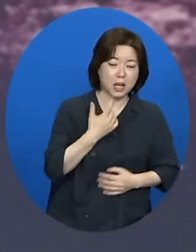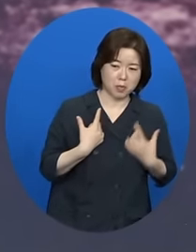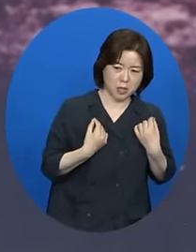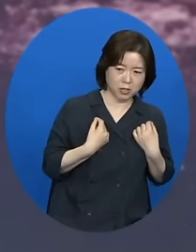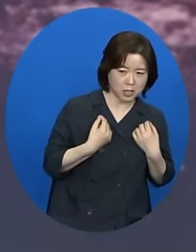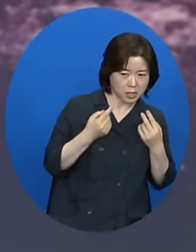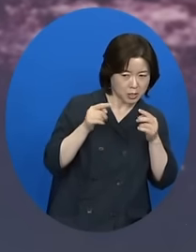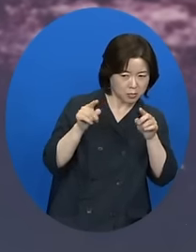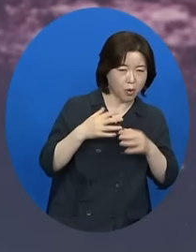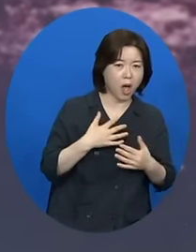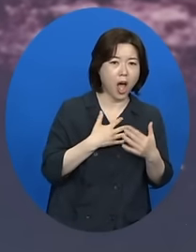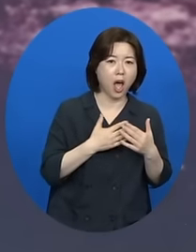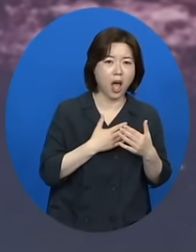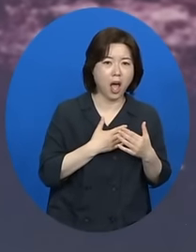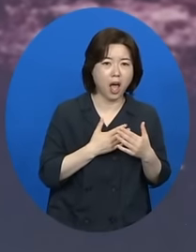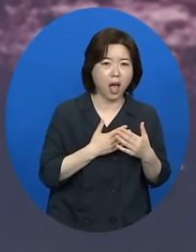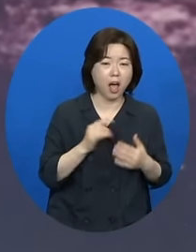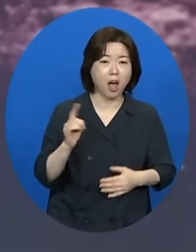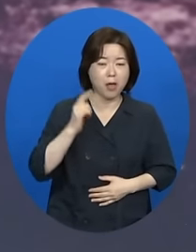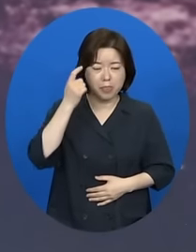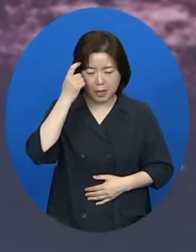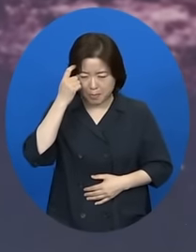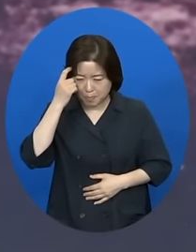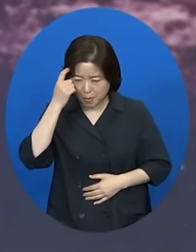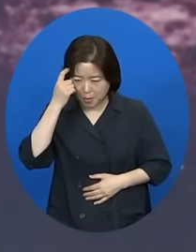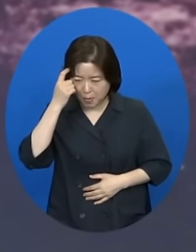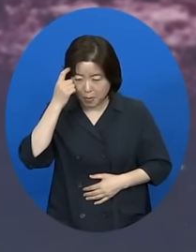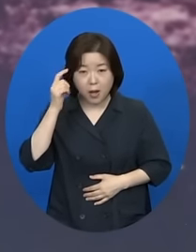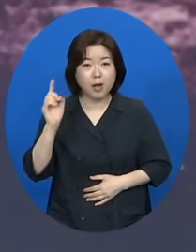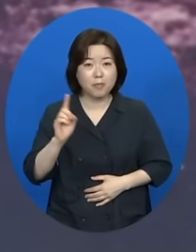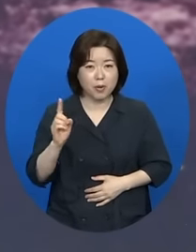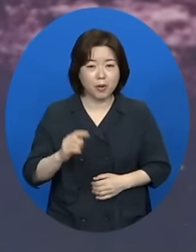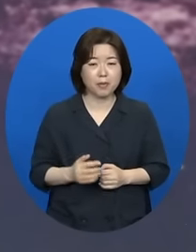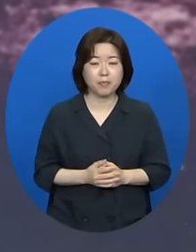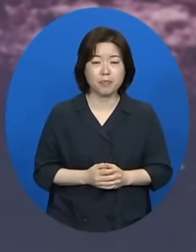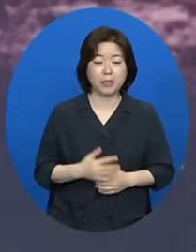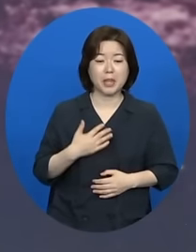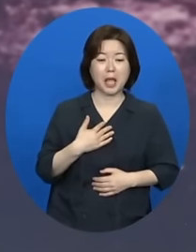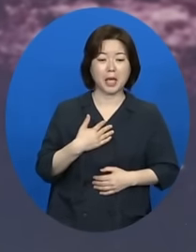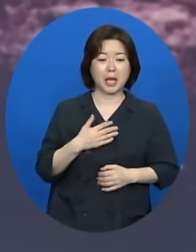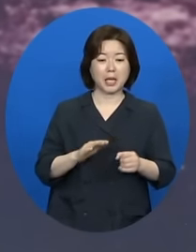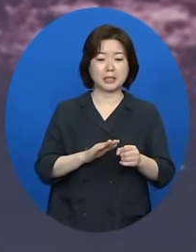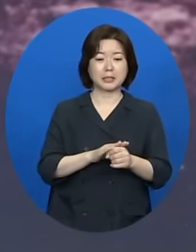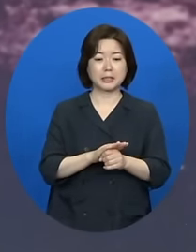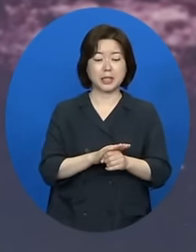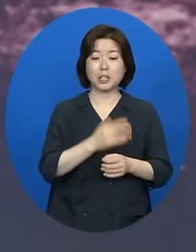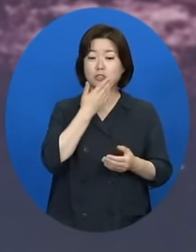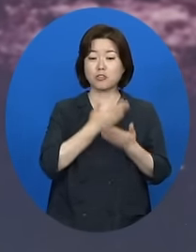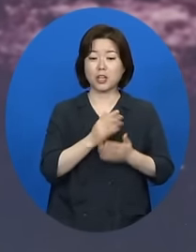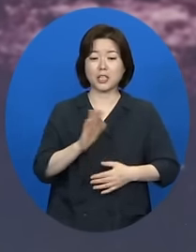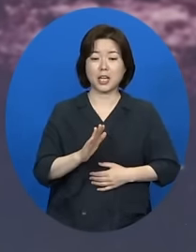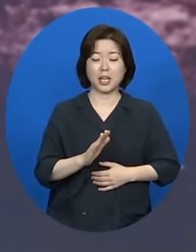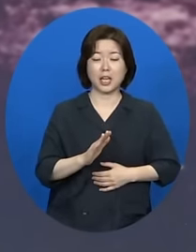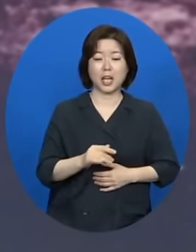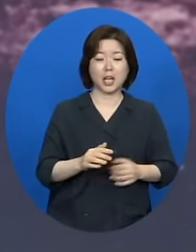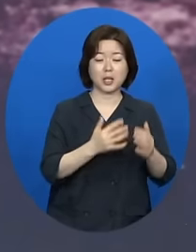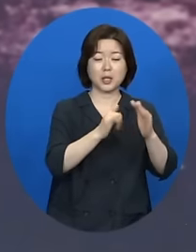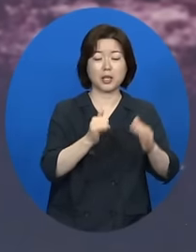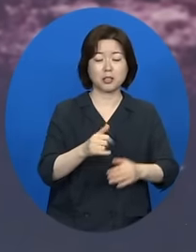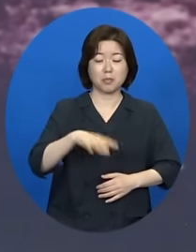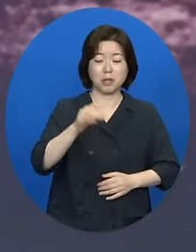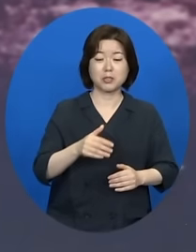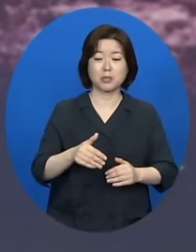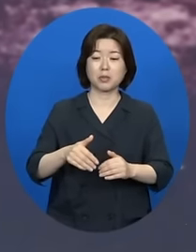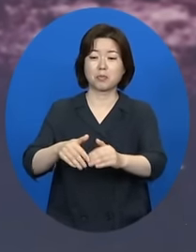두려운 마음이 있었어요. 그래서 어떻게 머리를 쓰냐면 자기가 덜 사랑하는 가족부터 가장 먼저 보내고